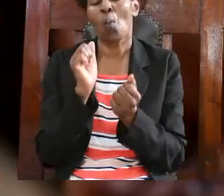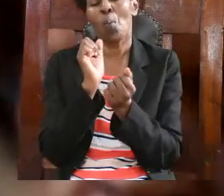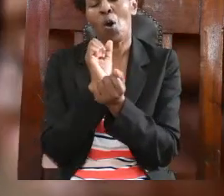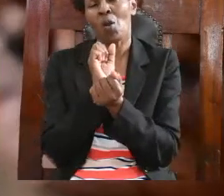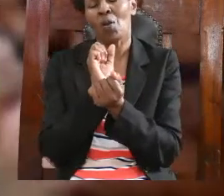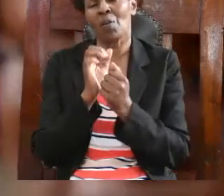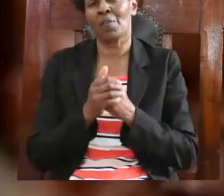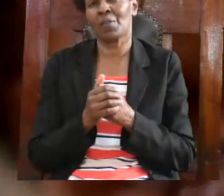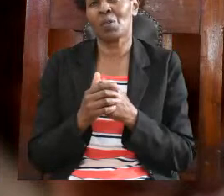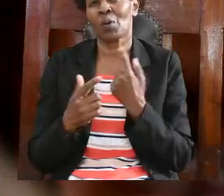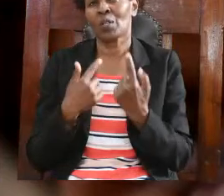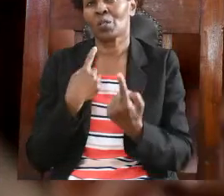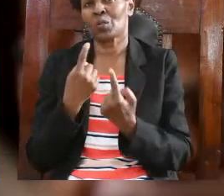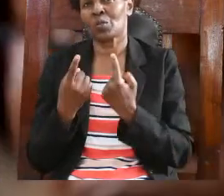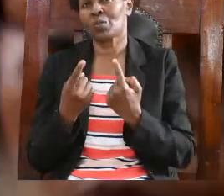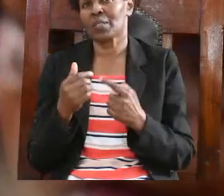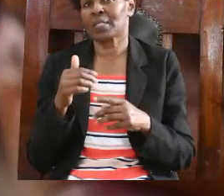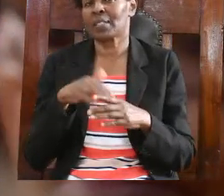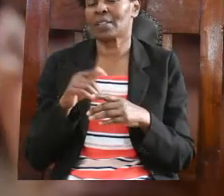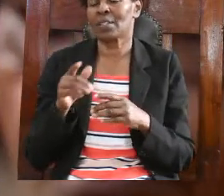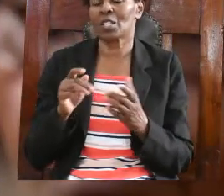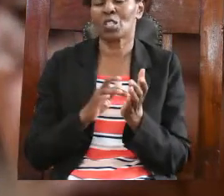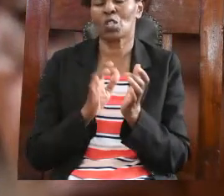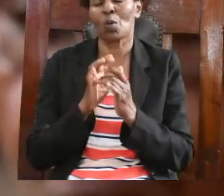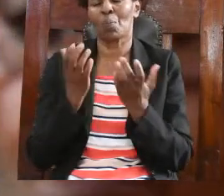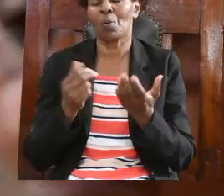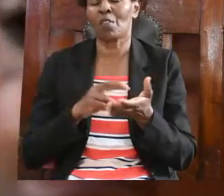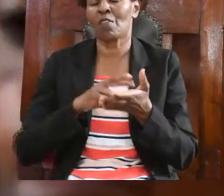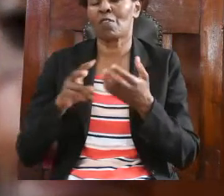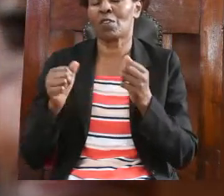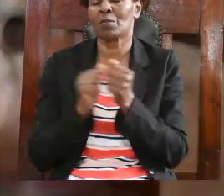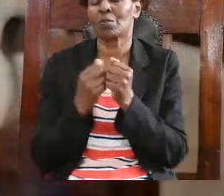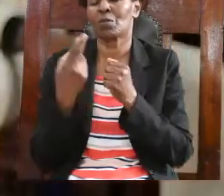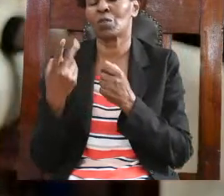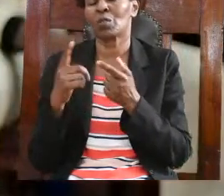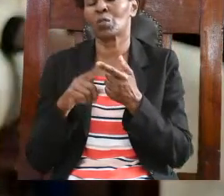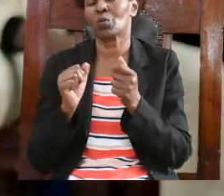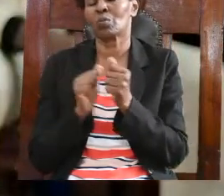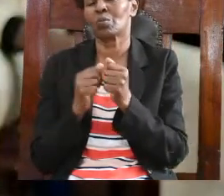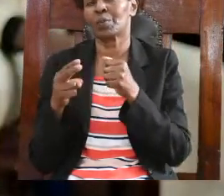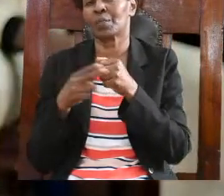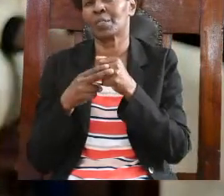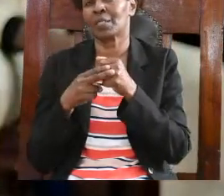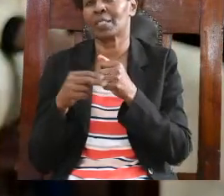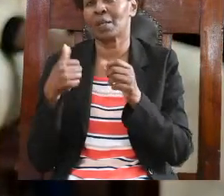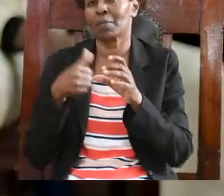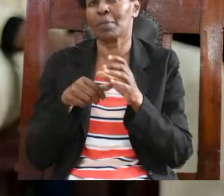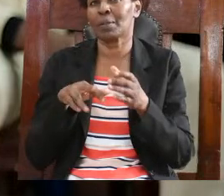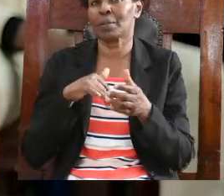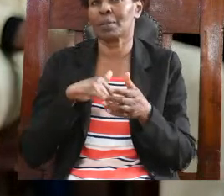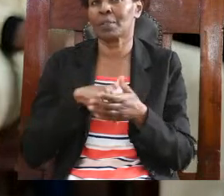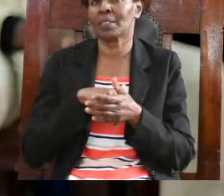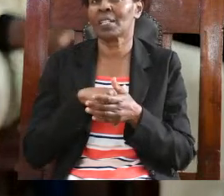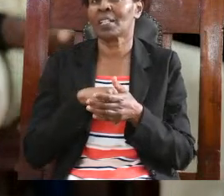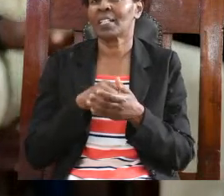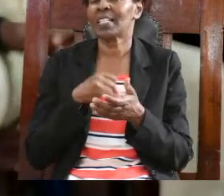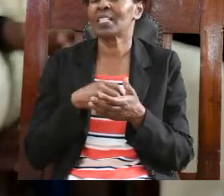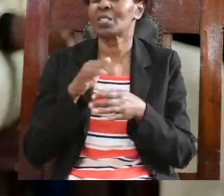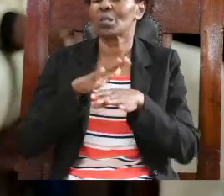Paulo anapozungumza katika sura hii mstari wa 14 hadi 17, anatukumbusha ya kwamba ni